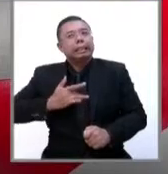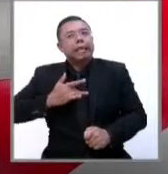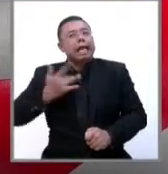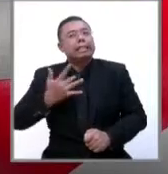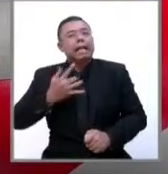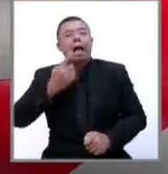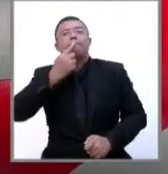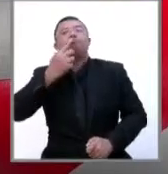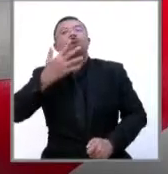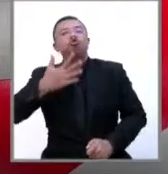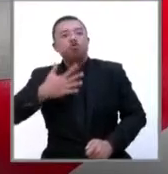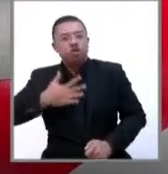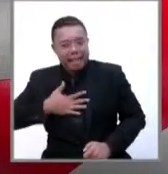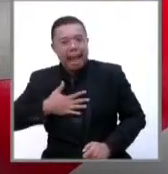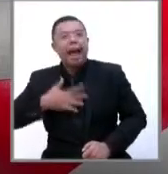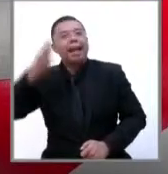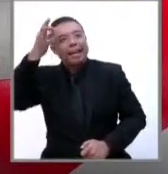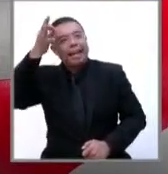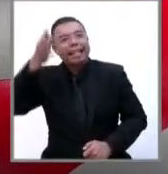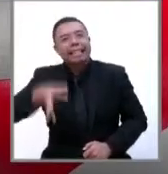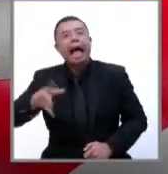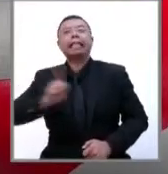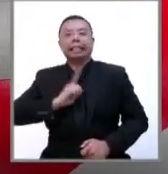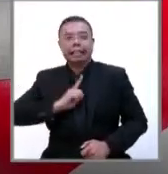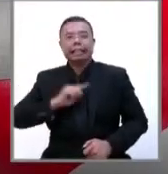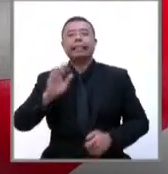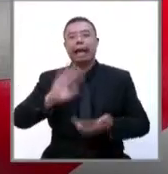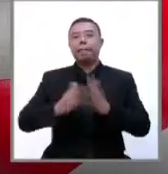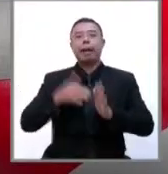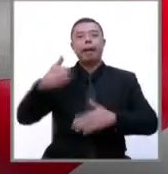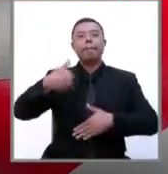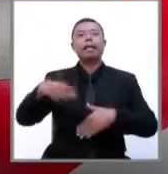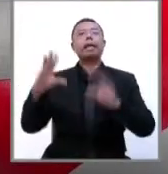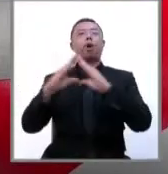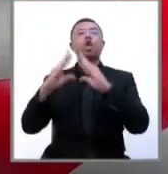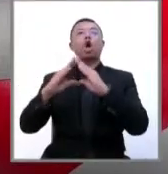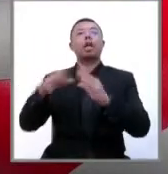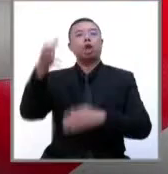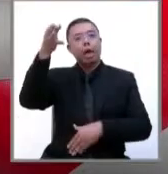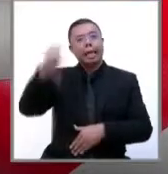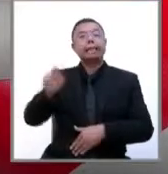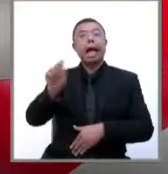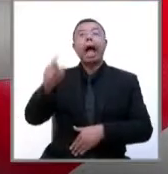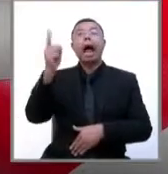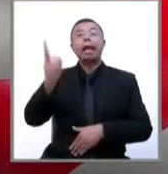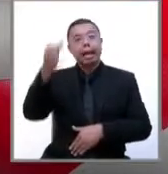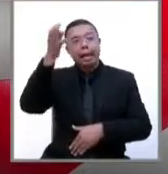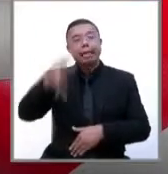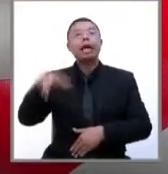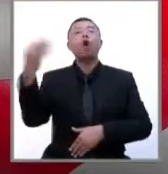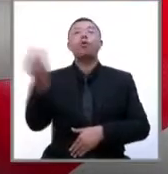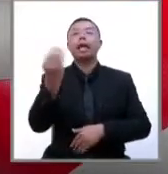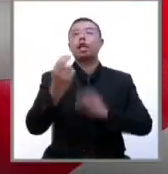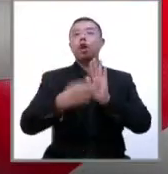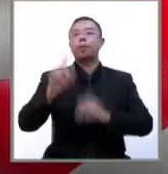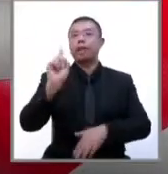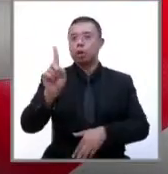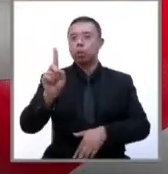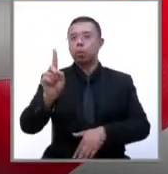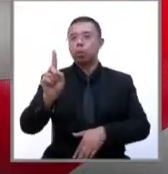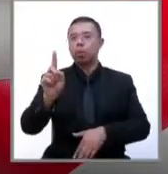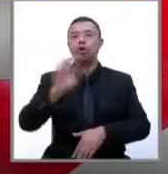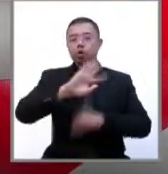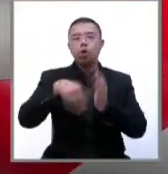of belonging dari masyarakat desa Saya pernah ke Mojokerto di situ ada desa desa wisata nomor S